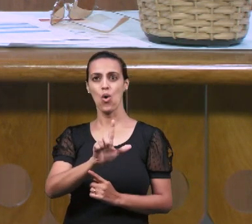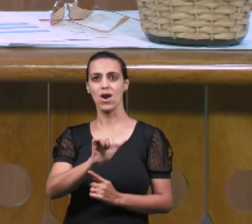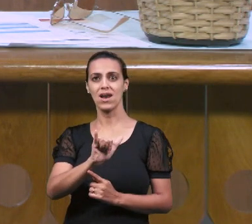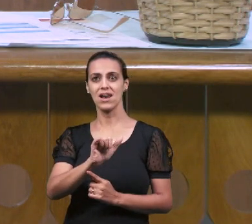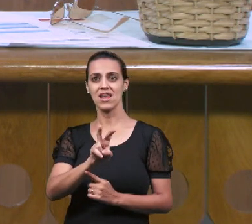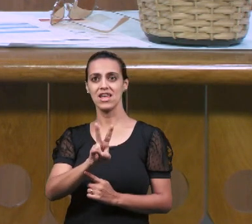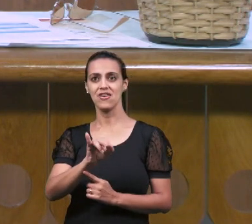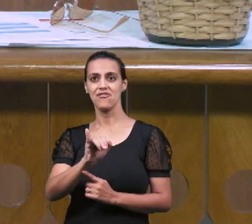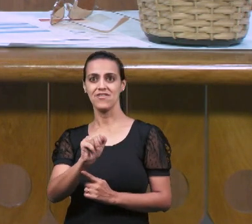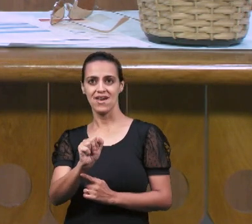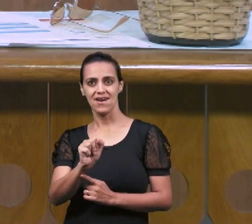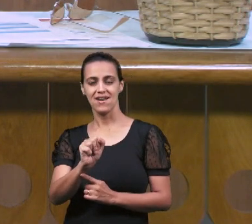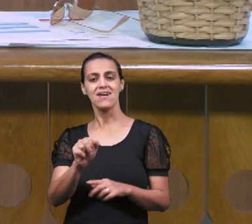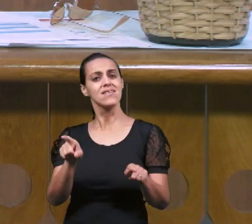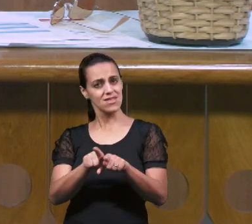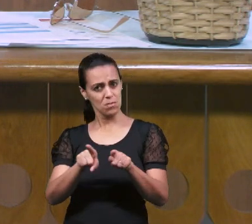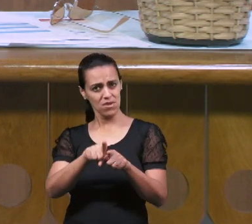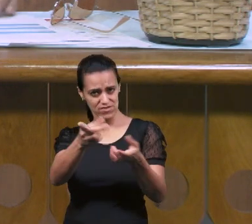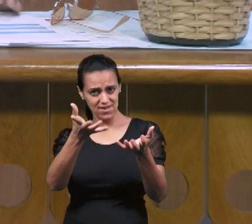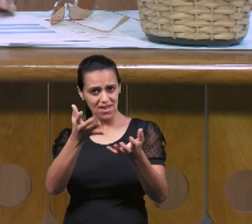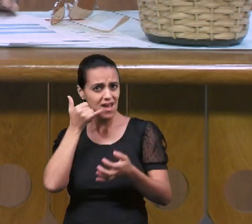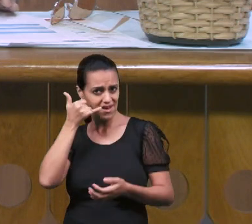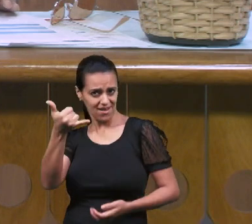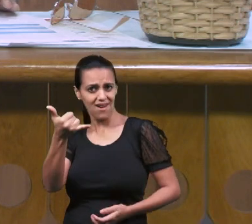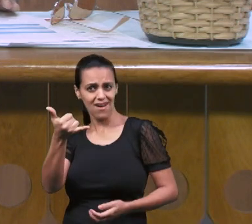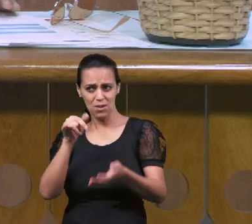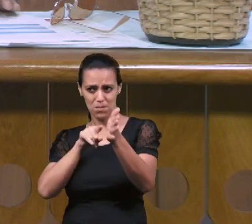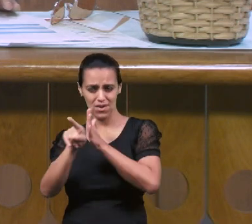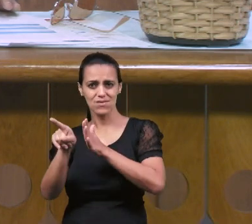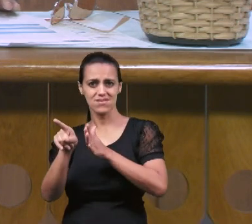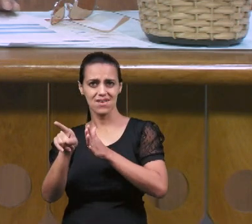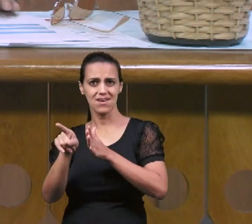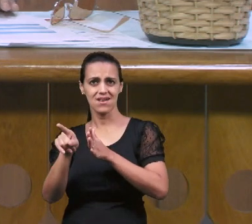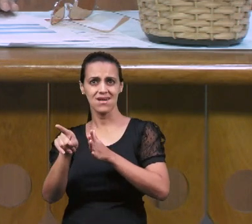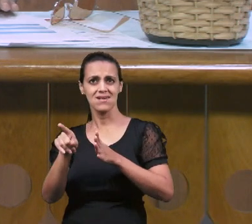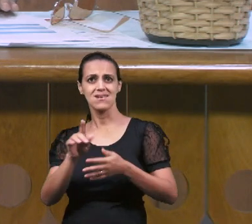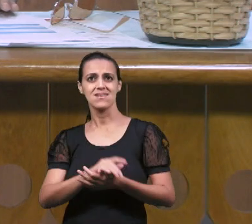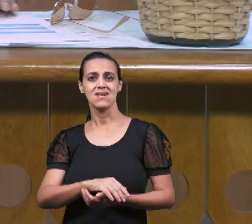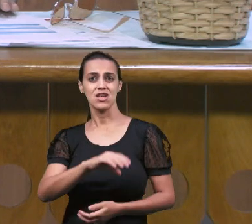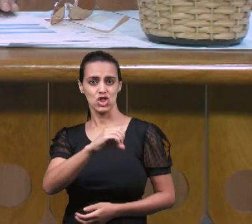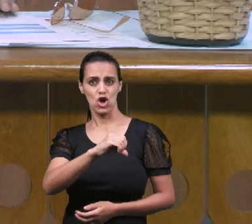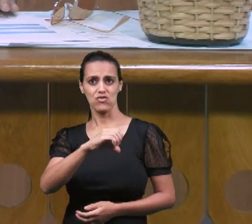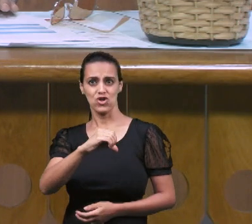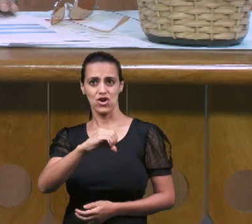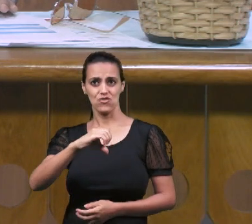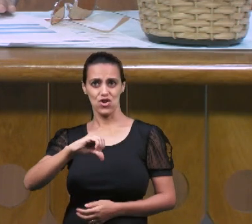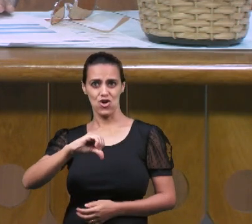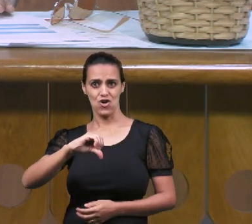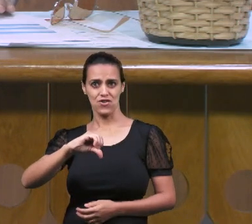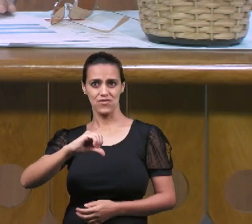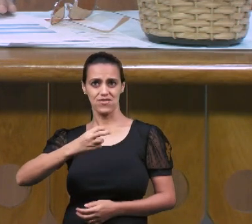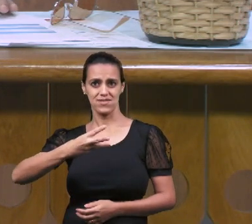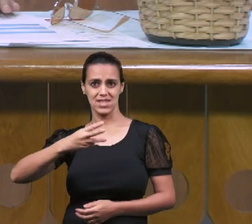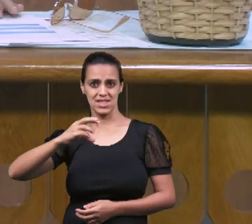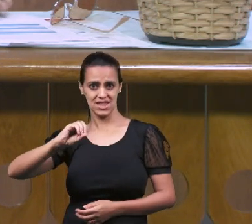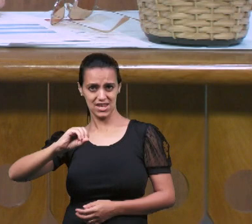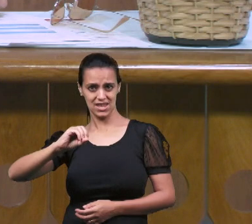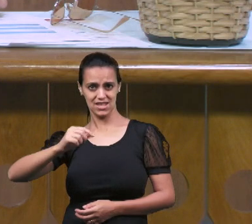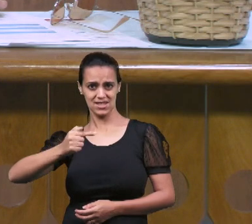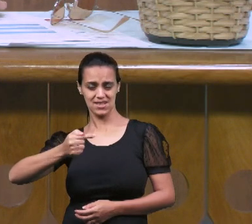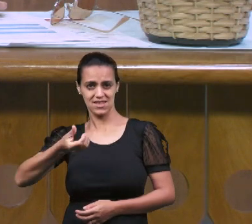Regardez son nom ici, 999. 30 66